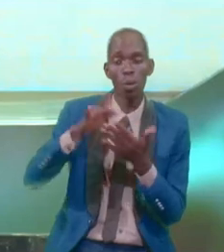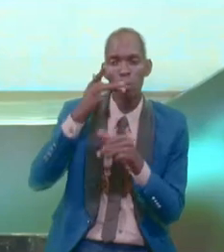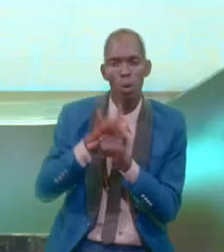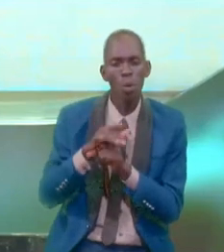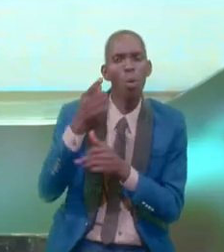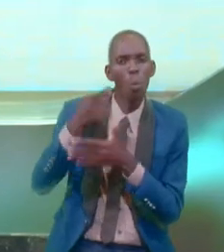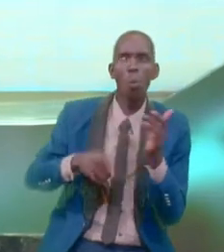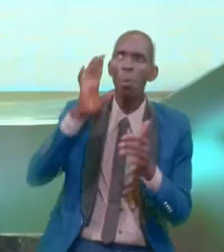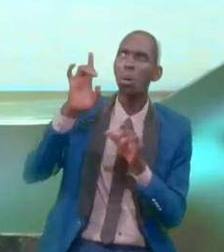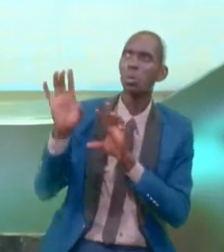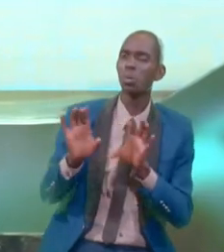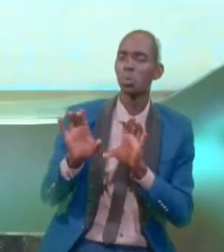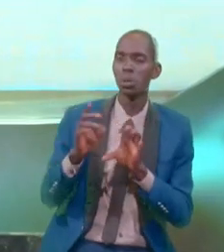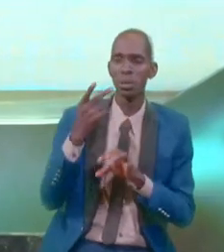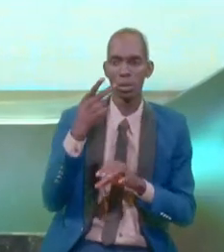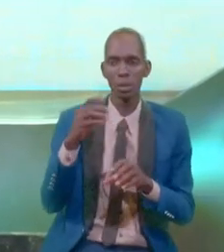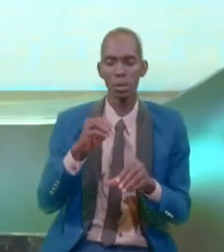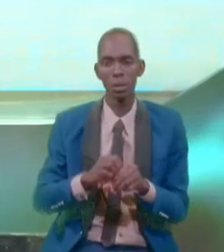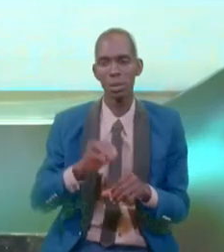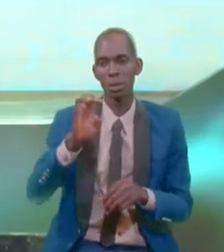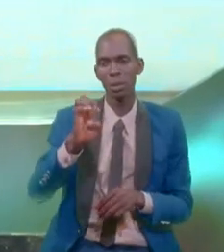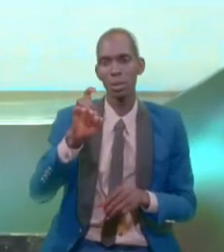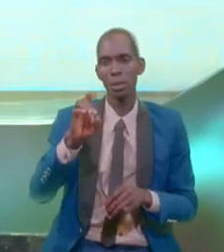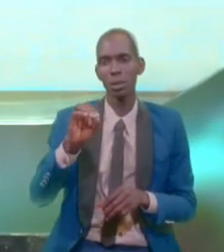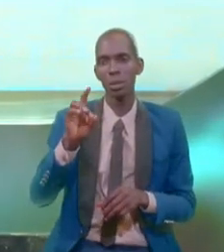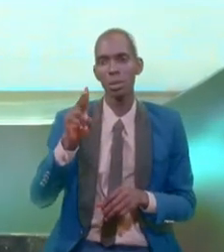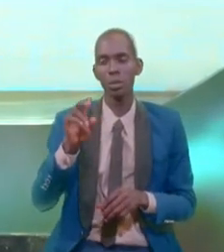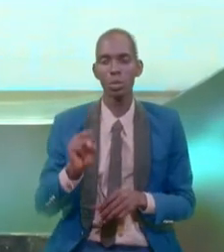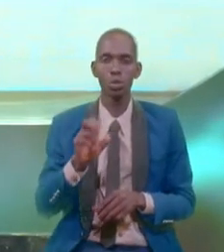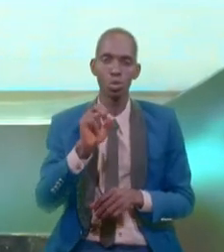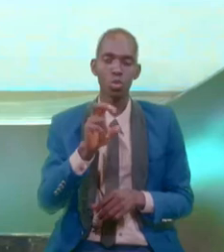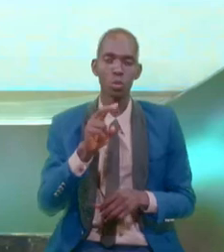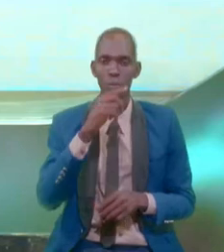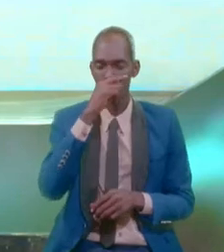parole sainte, qu'est-ce qu'il a fait? Voyons. Exode au chapitre 12.